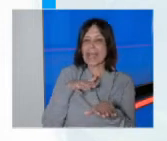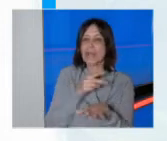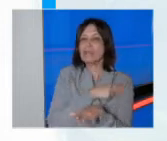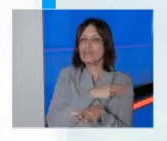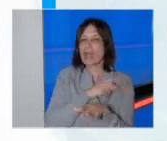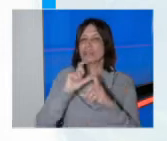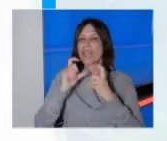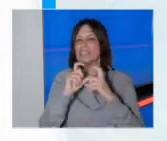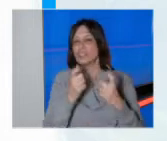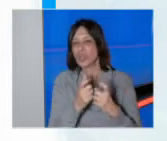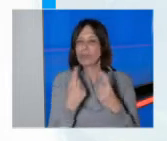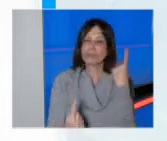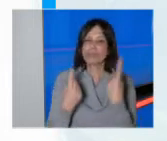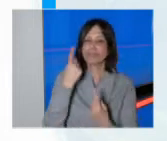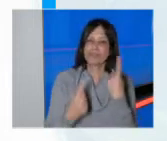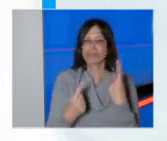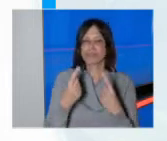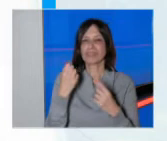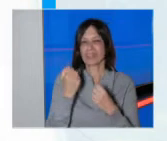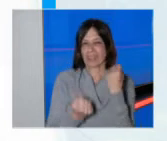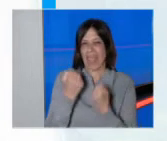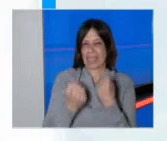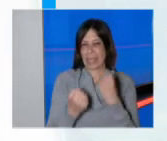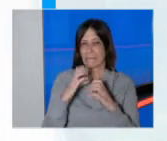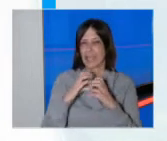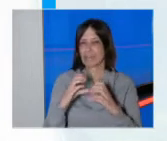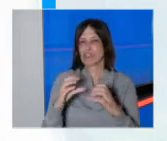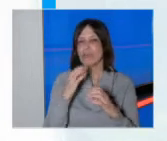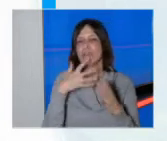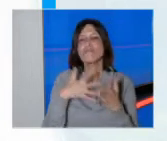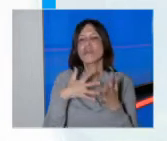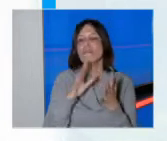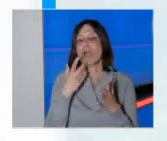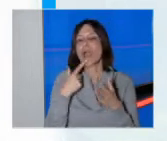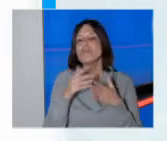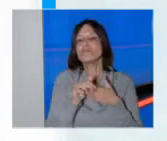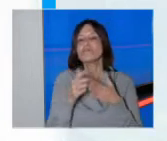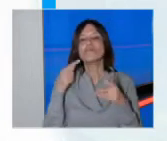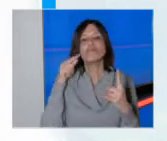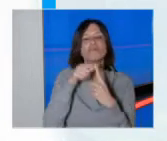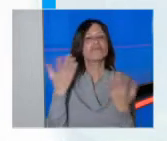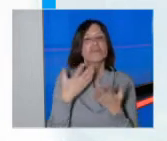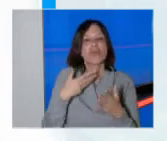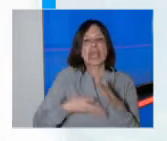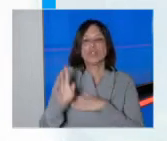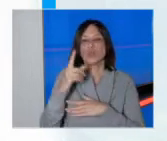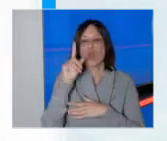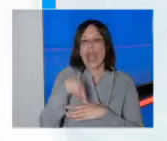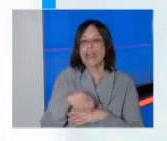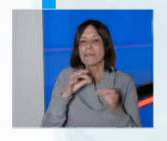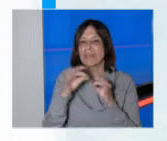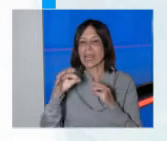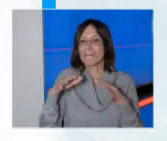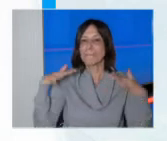אקראית נהגים בכבישים הבין עירוניים לבדוק את יעדם ומדוע יצאו מאלף מטרים. 2, התמקדות בהתקהלויות